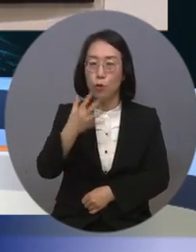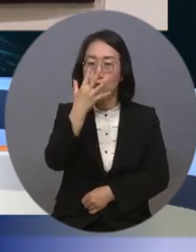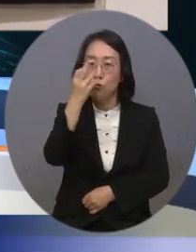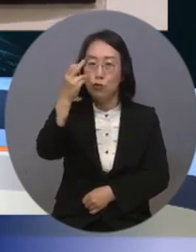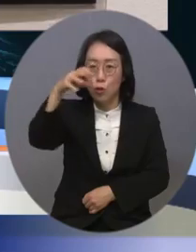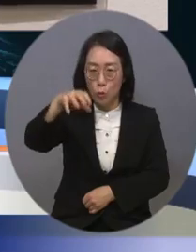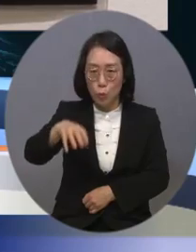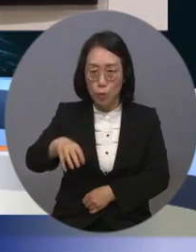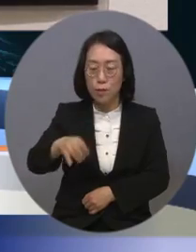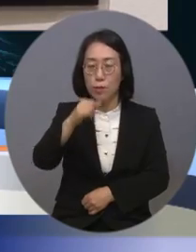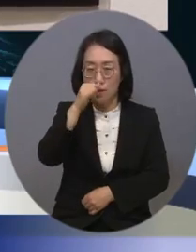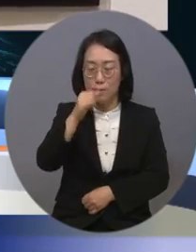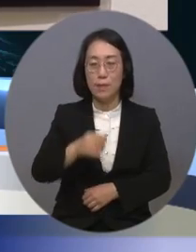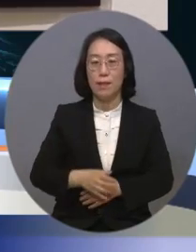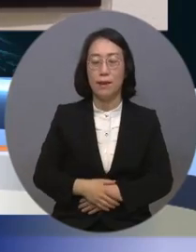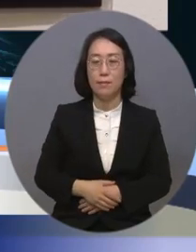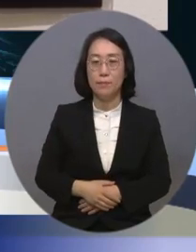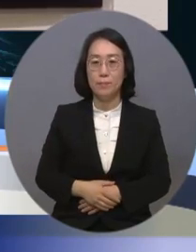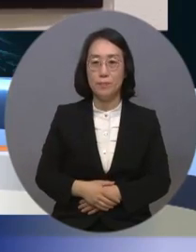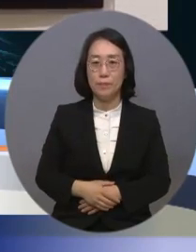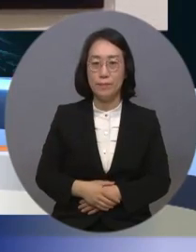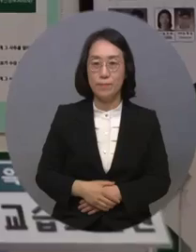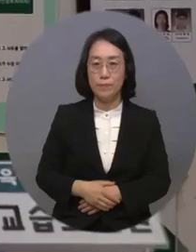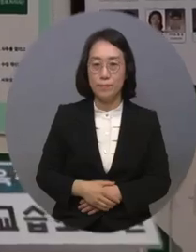있습니다. 이소영 기자가 소개합니다.